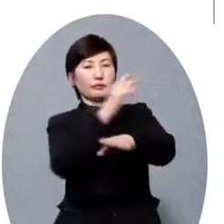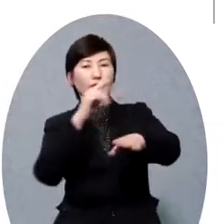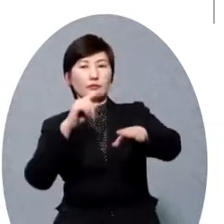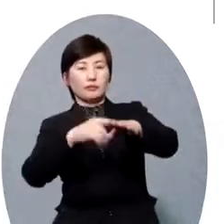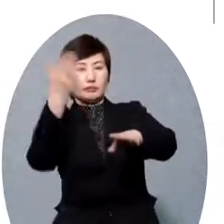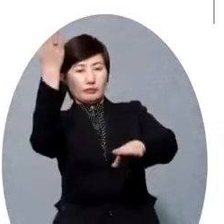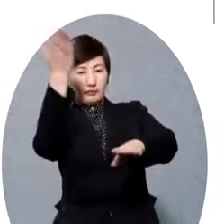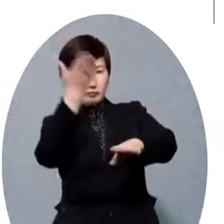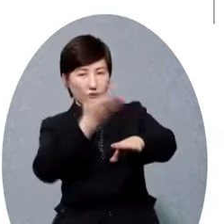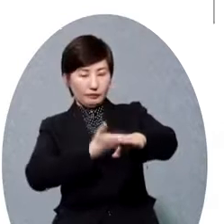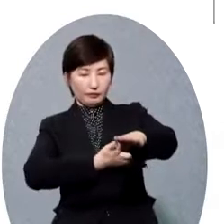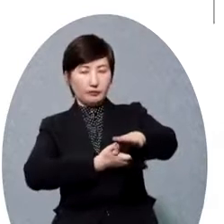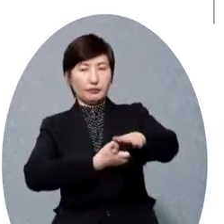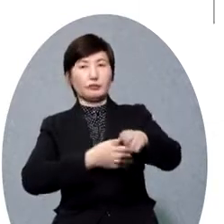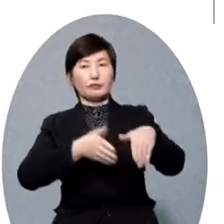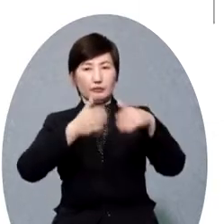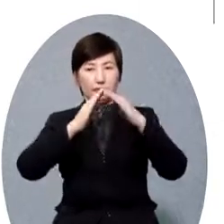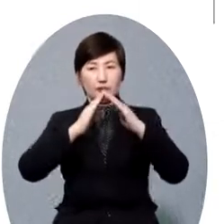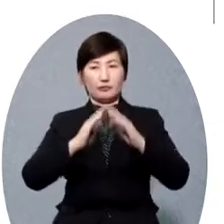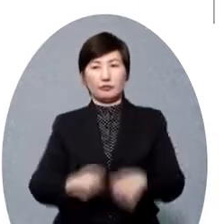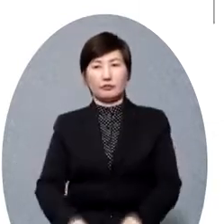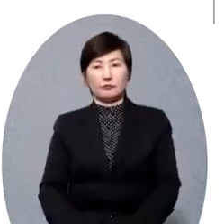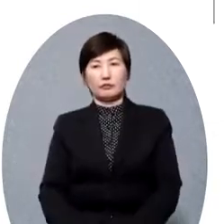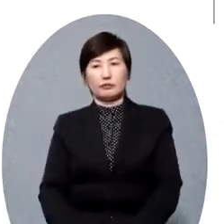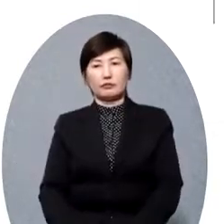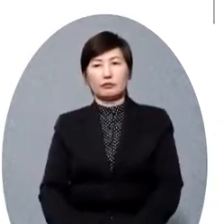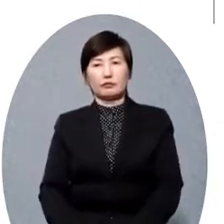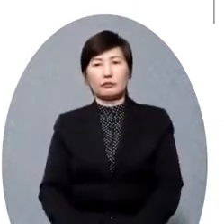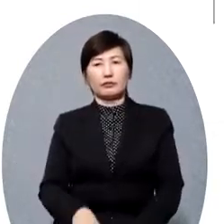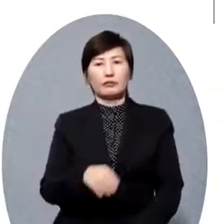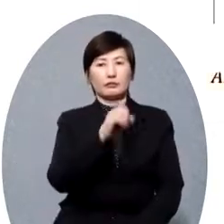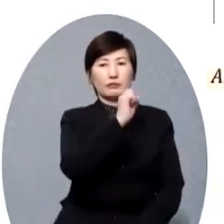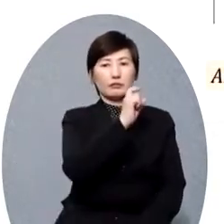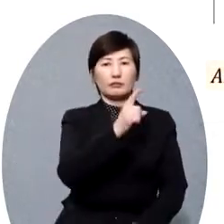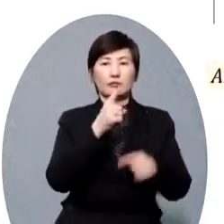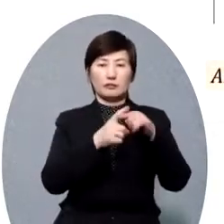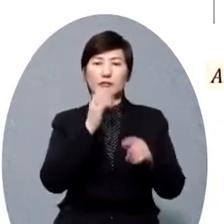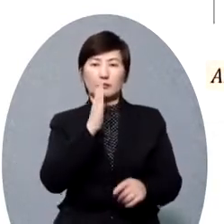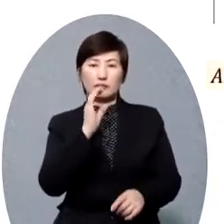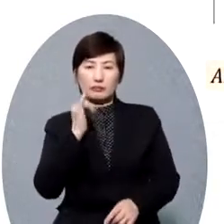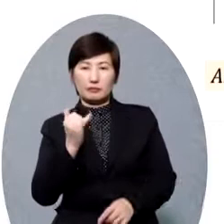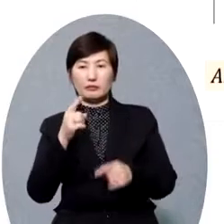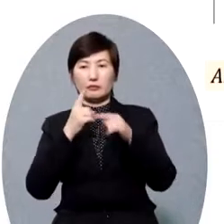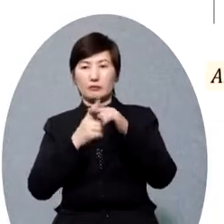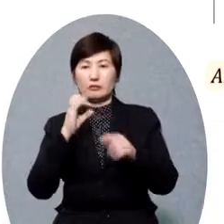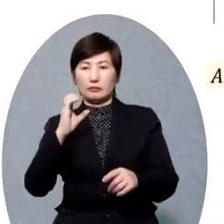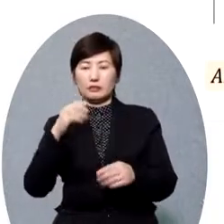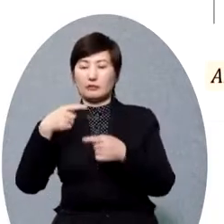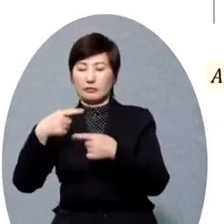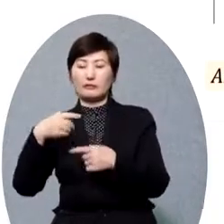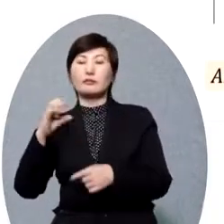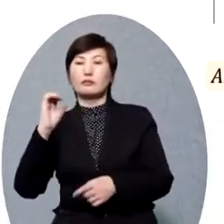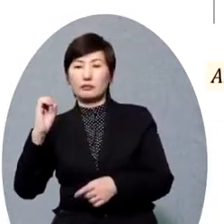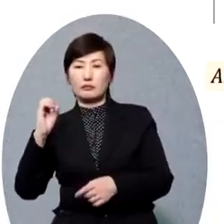дайруулад гарапага шулуун шугамар ингээд байгуулна. AX дээр нэмхэн V-г нэмхэн C тэнцүү тэг